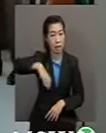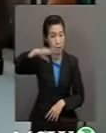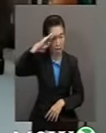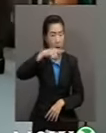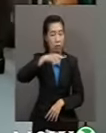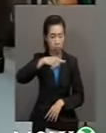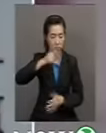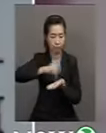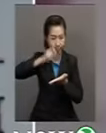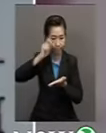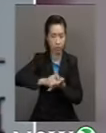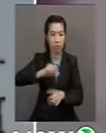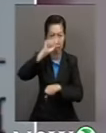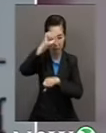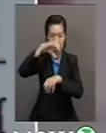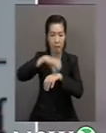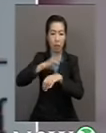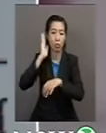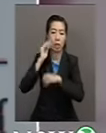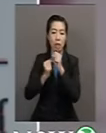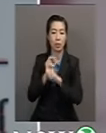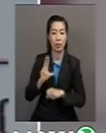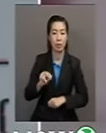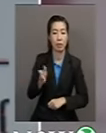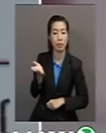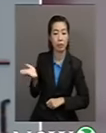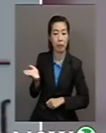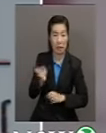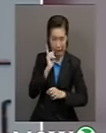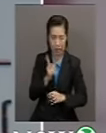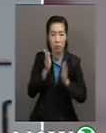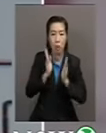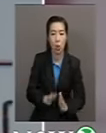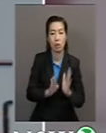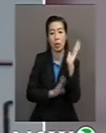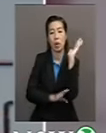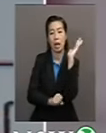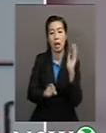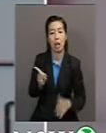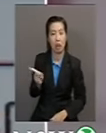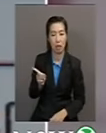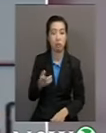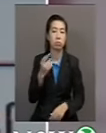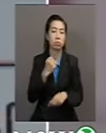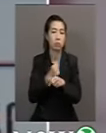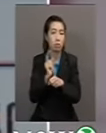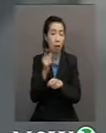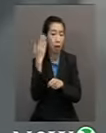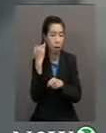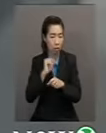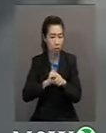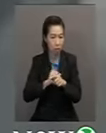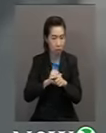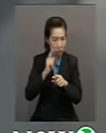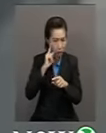นายเสรีแวมามุอายุ 30ปีเป็นชาวเทภาจังหวัดสงขลาครับจากเหตุรอบวางระเบิดที่ตลาด